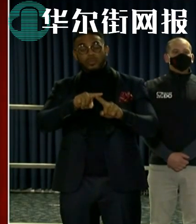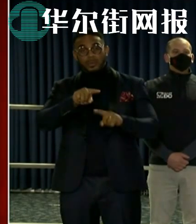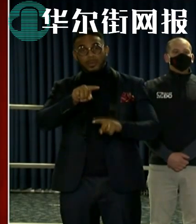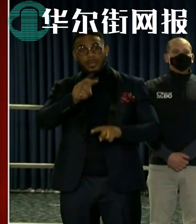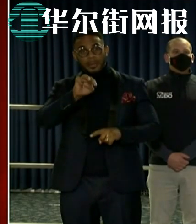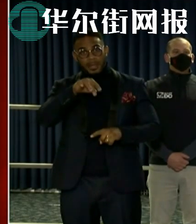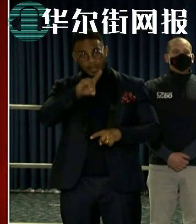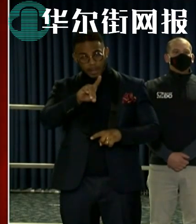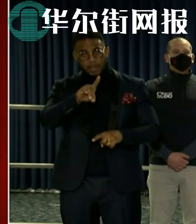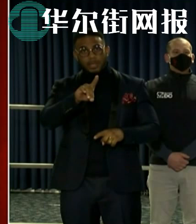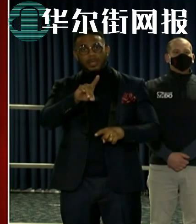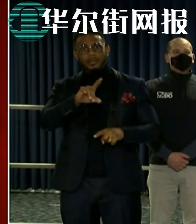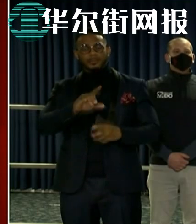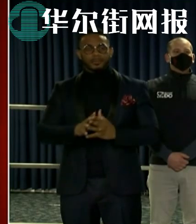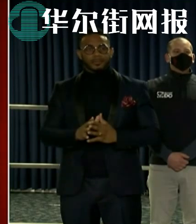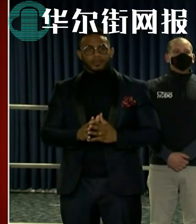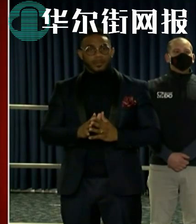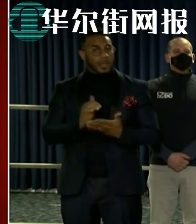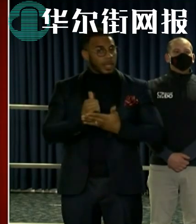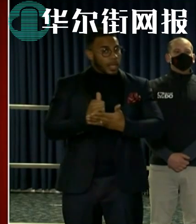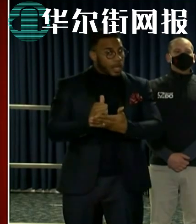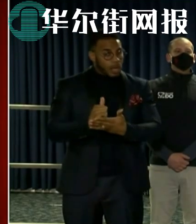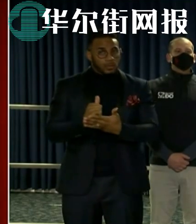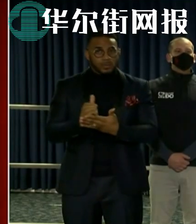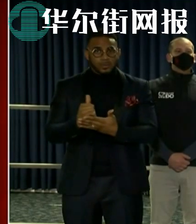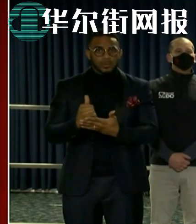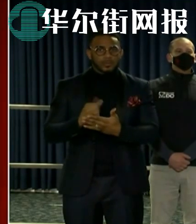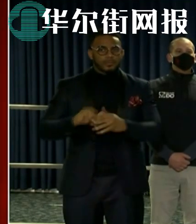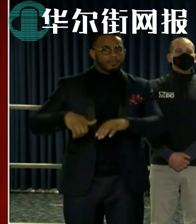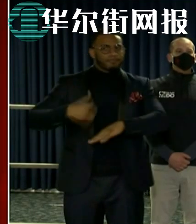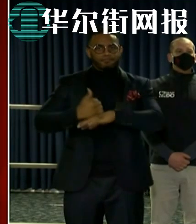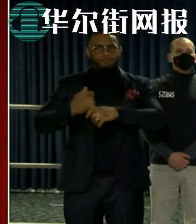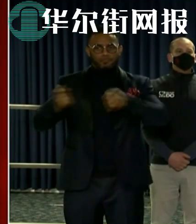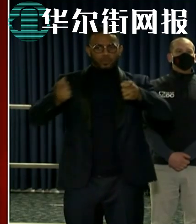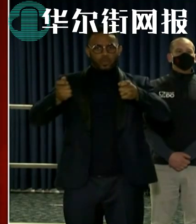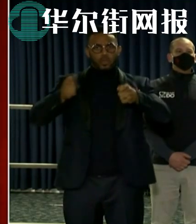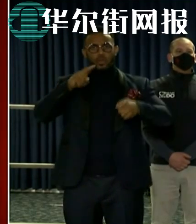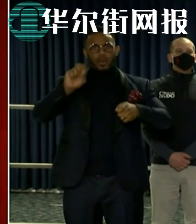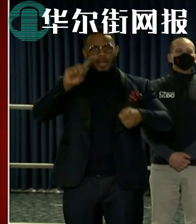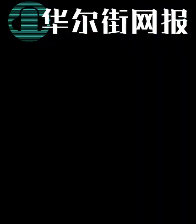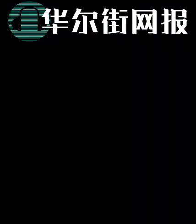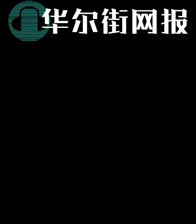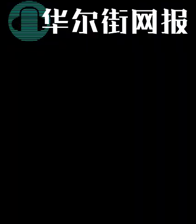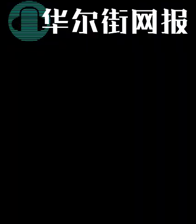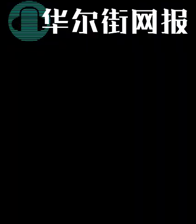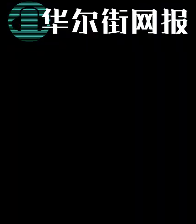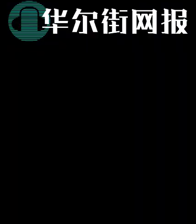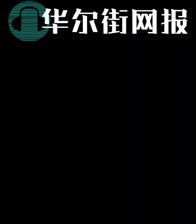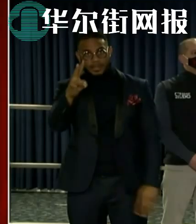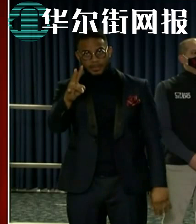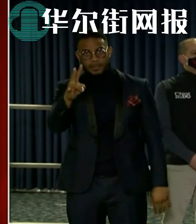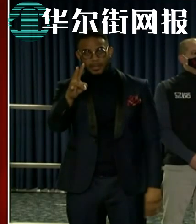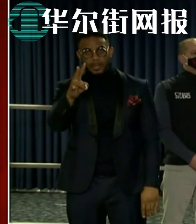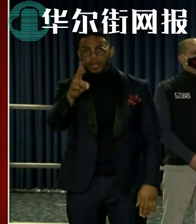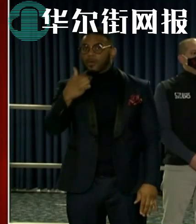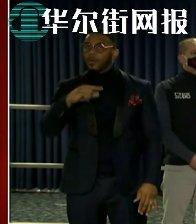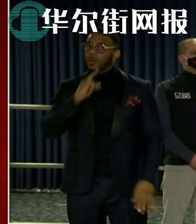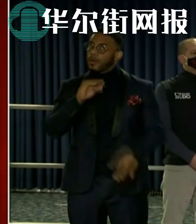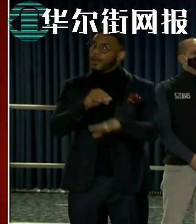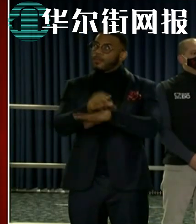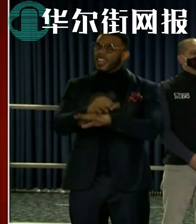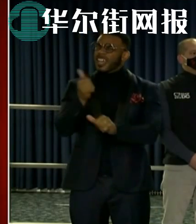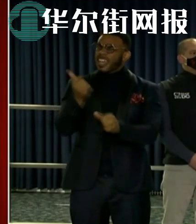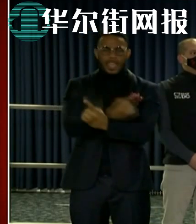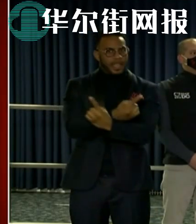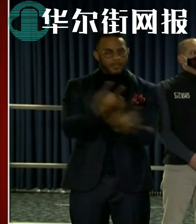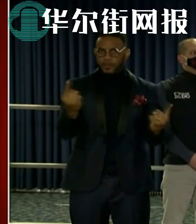民主党众议员瑞安表示，多达60位警察受伤，15人仍在医院，其中有一人情况危急，许多人在被暴